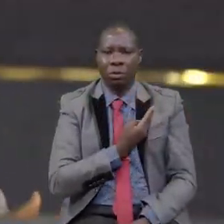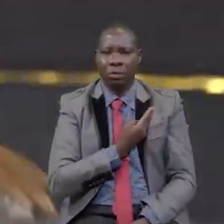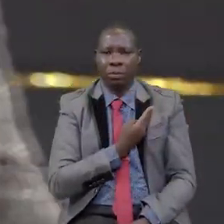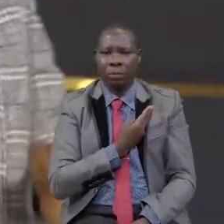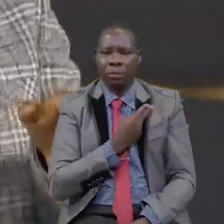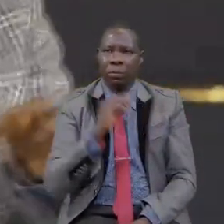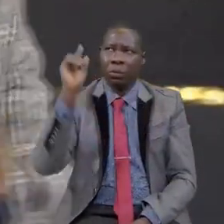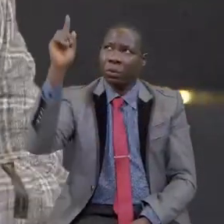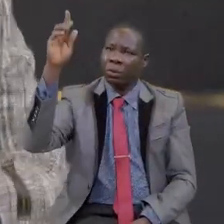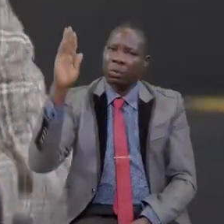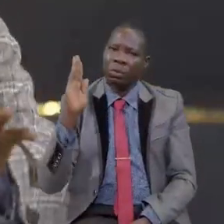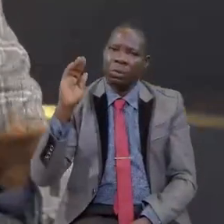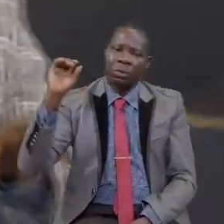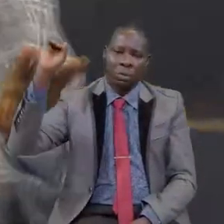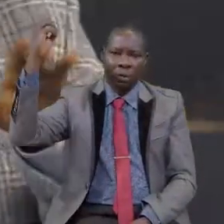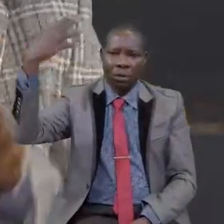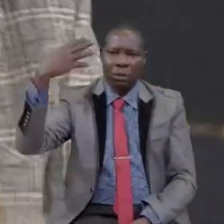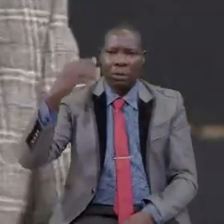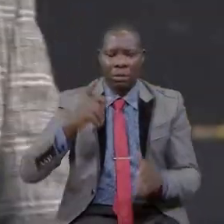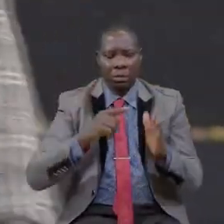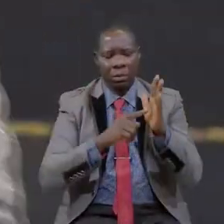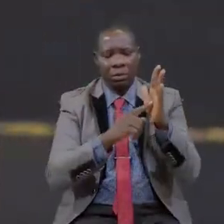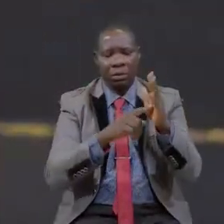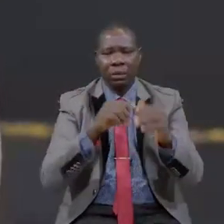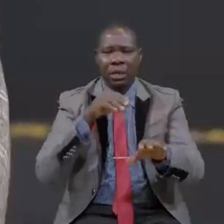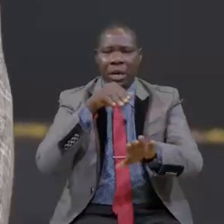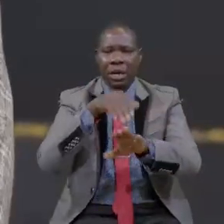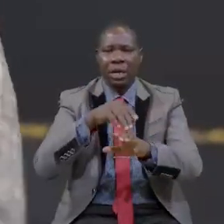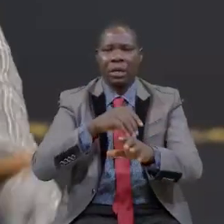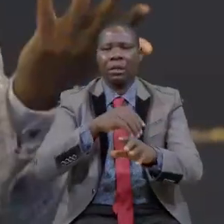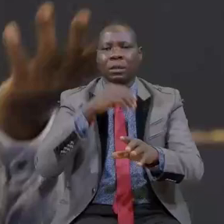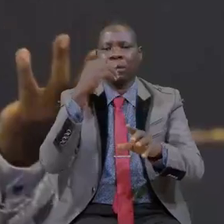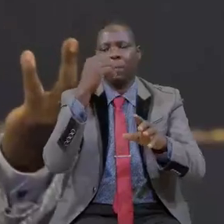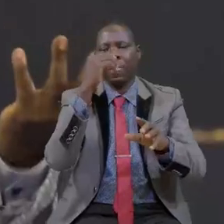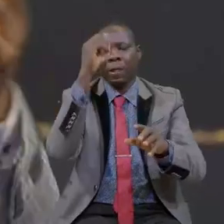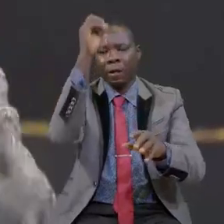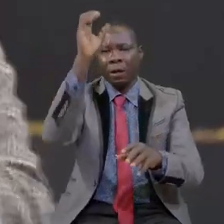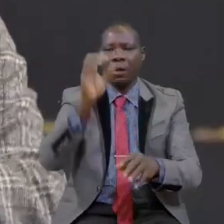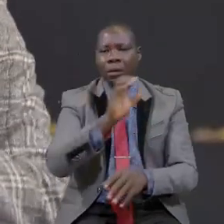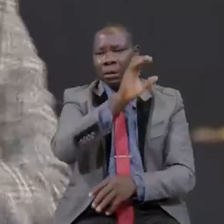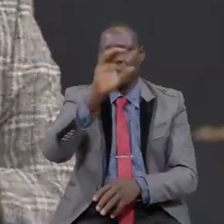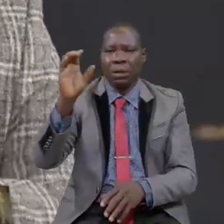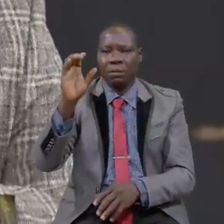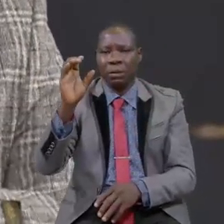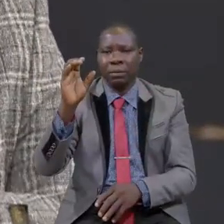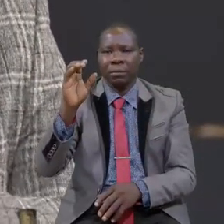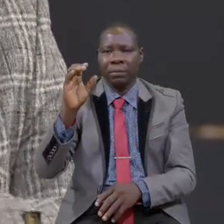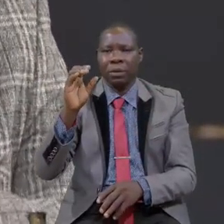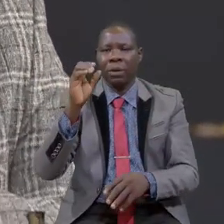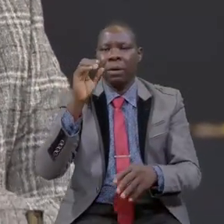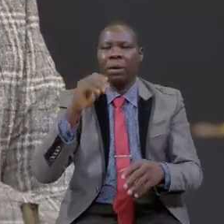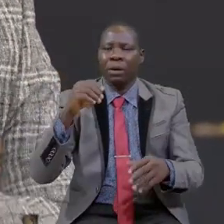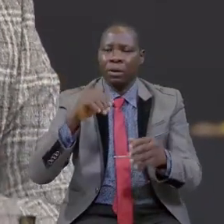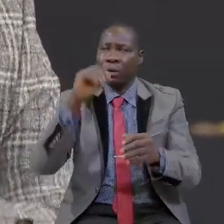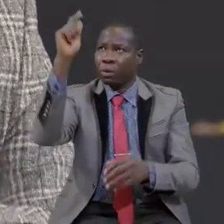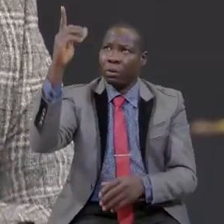La grâce de Dieu a été manifestée au calvaire. La grâce de Dieu a été